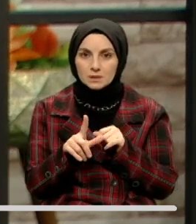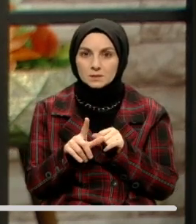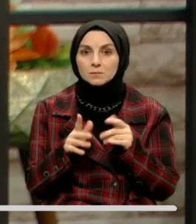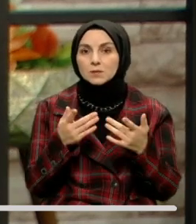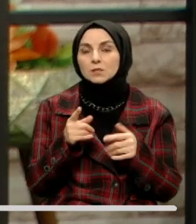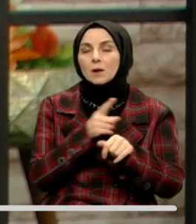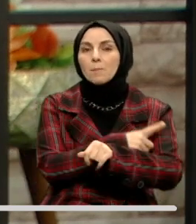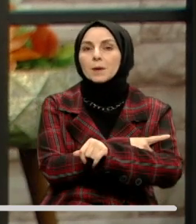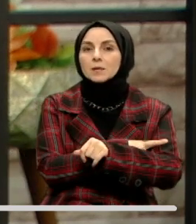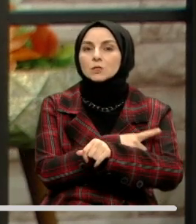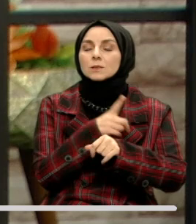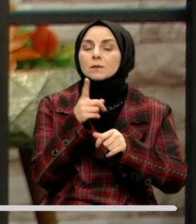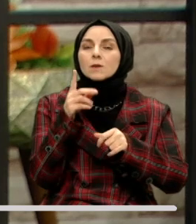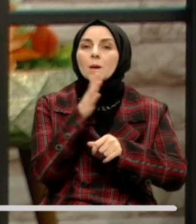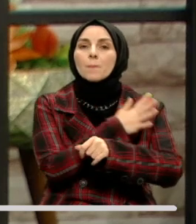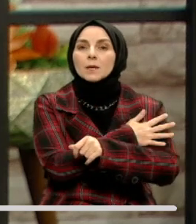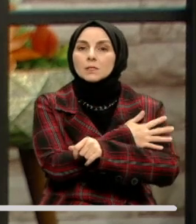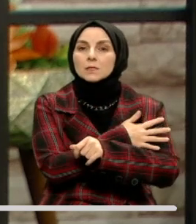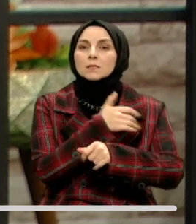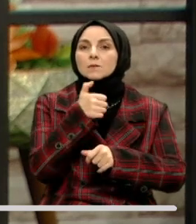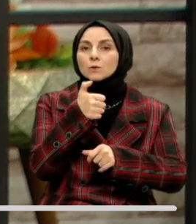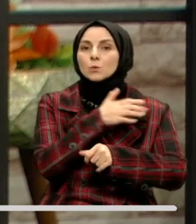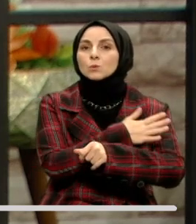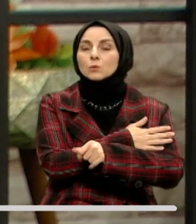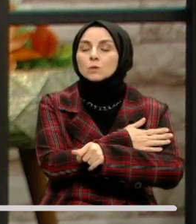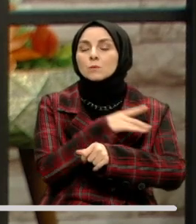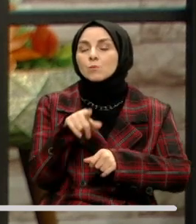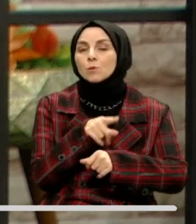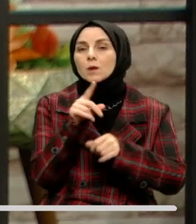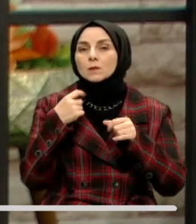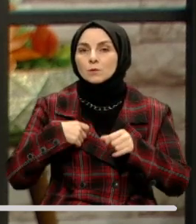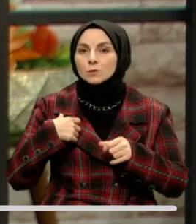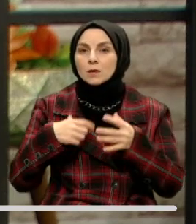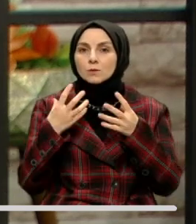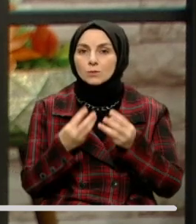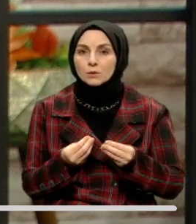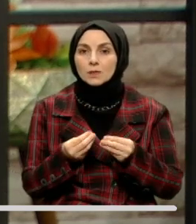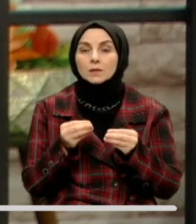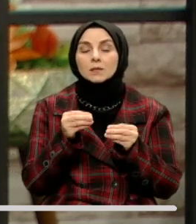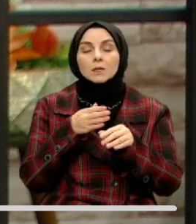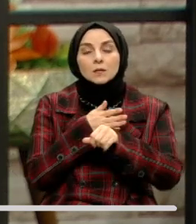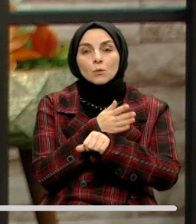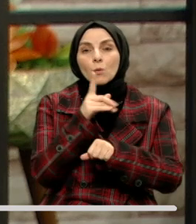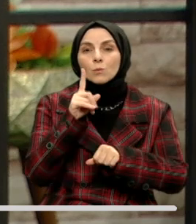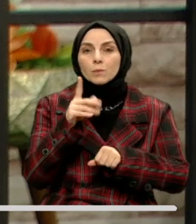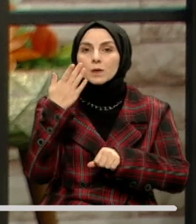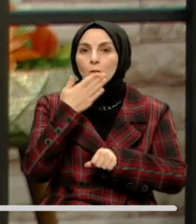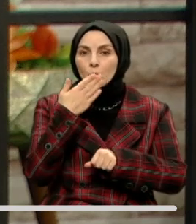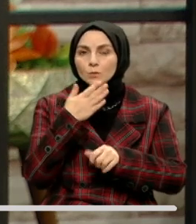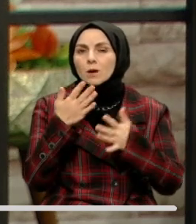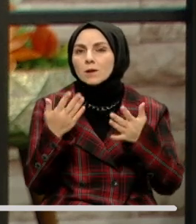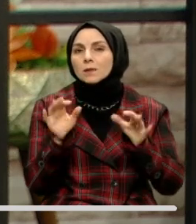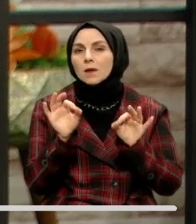1. sınıf, 5. sınıf, 9. sınıf. Buralarda özellikle doğru bir okulda, hani